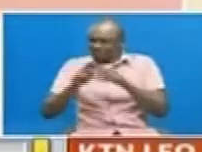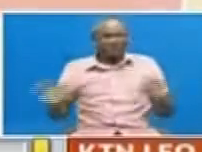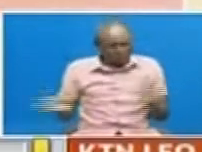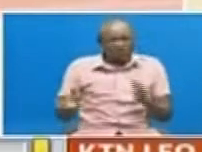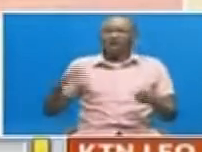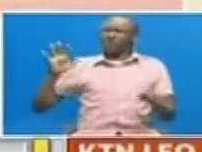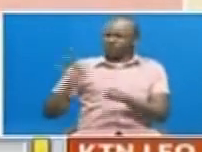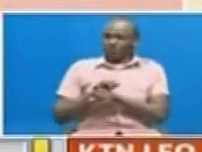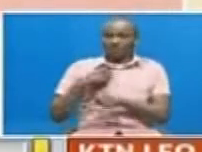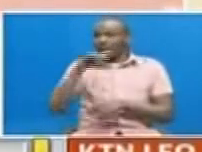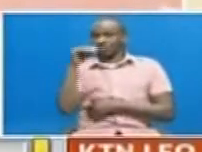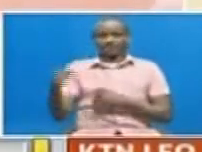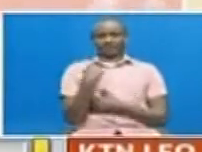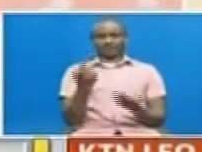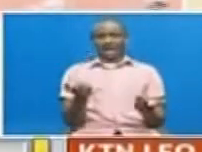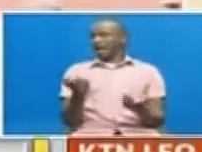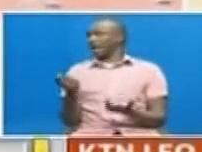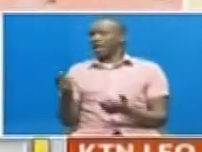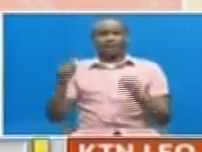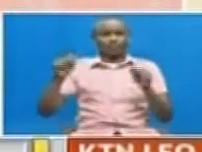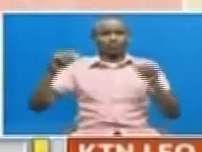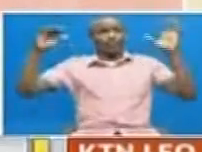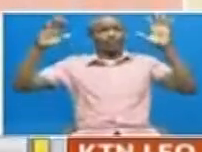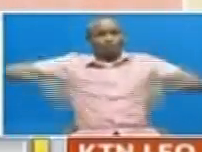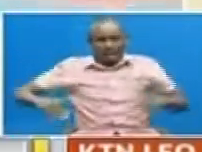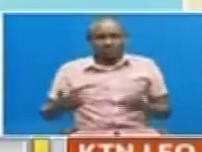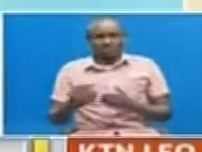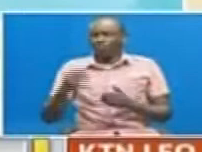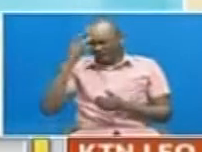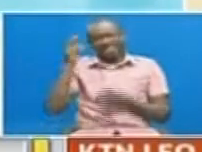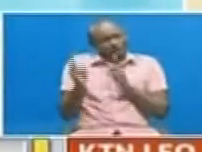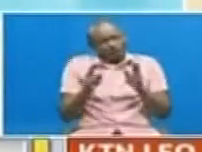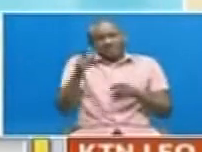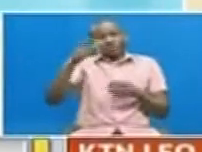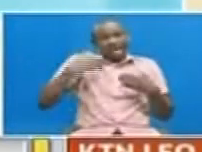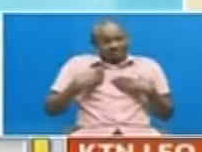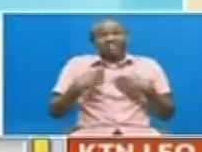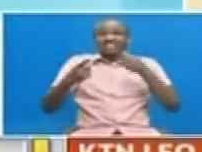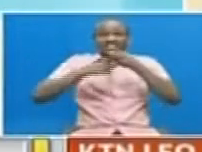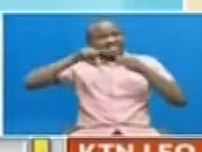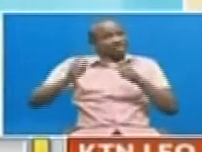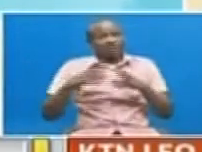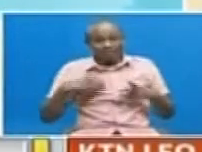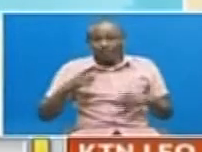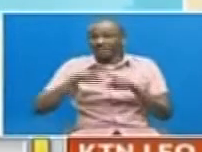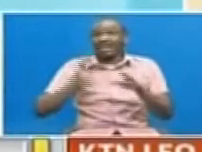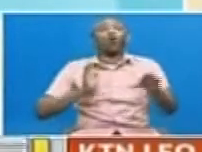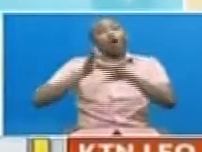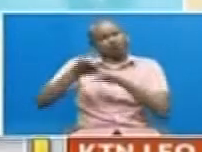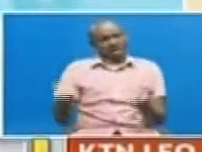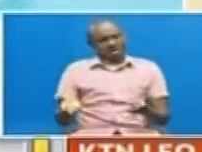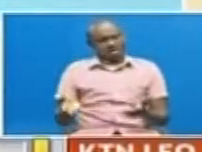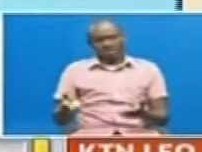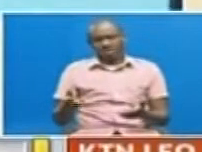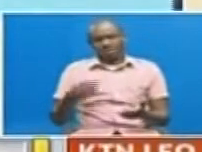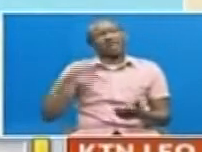ulifurika, hata wakati mmoja alikuwa anajiuliza, mm-hmm, ni kama utaporomoka. Mm-hmm. Manake kwa kawaida ule ukumbi unabeba watu 6,000. Mm-hmm. Lakini waliokuwa kule ndani, mm-hmm,